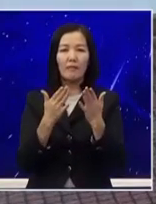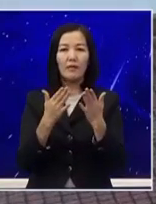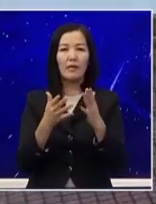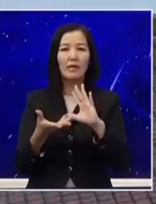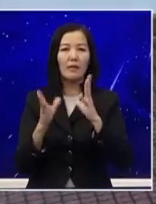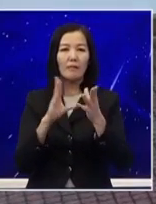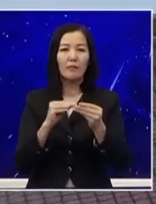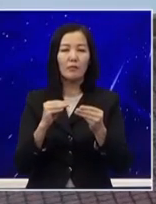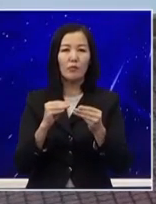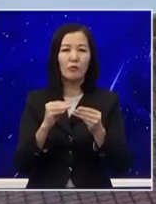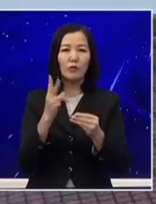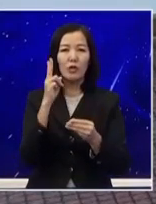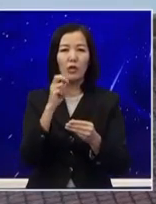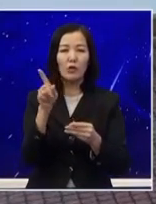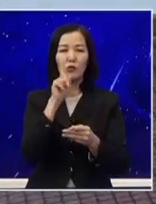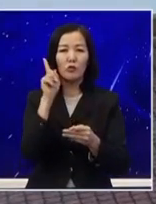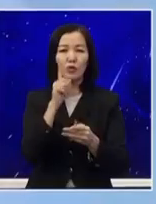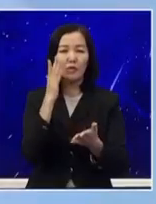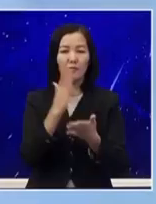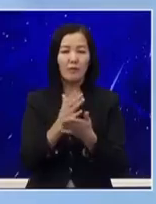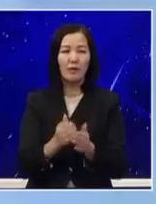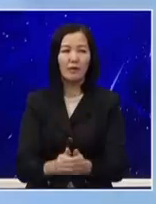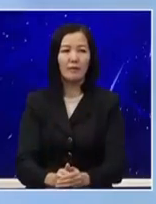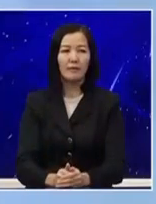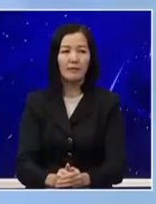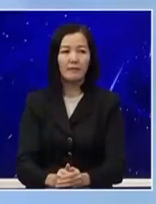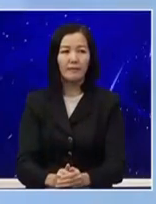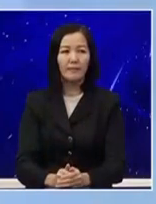кітабына енген еліміз бойынша 200 жас бар.